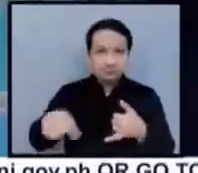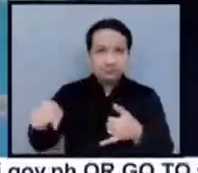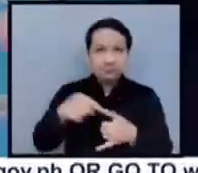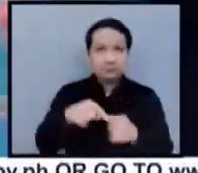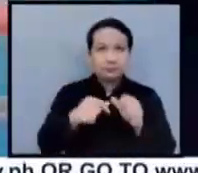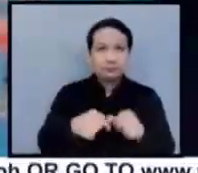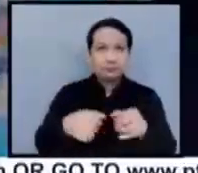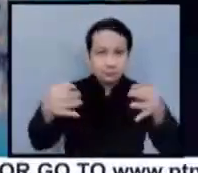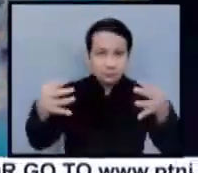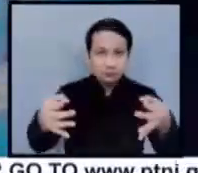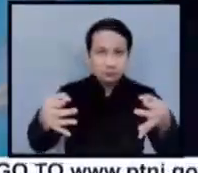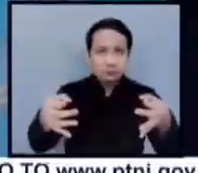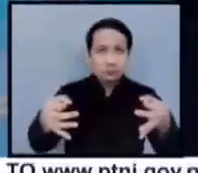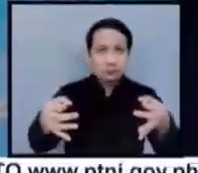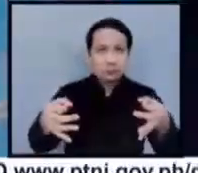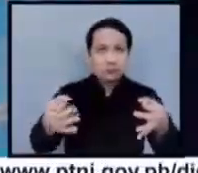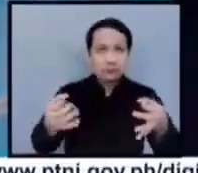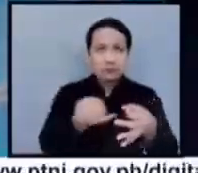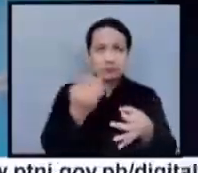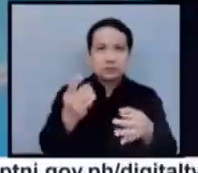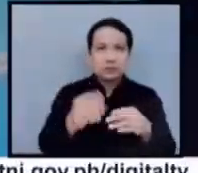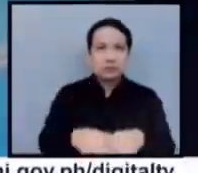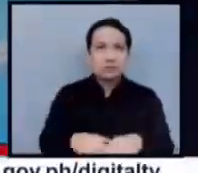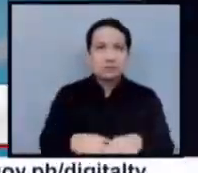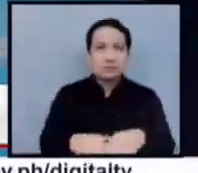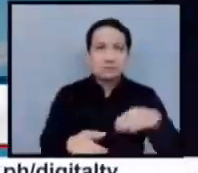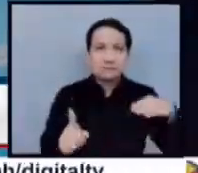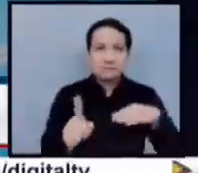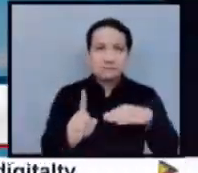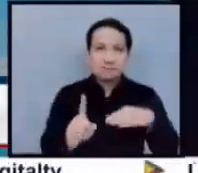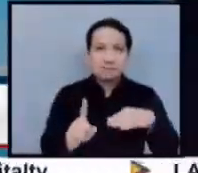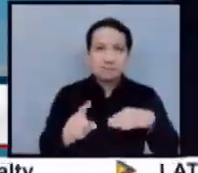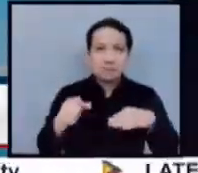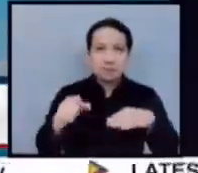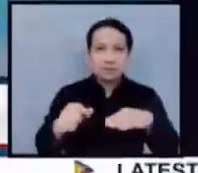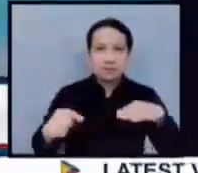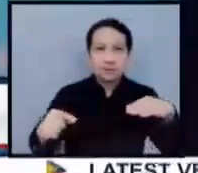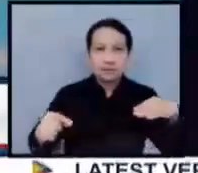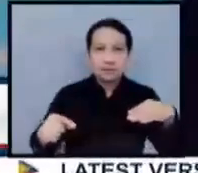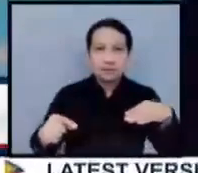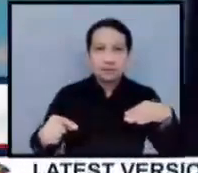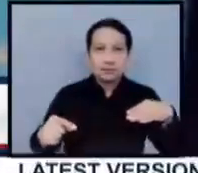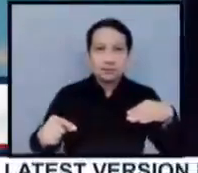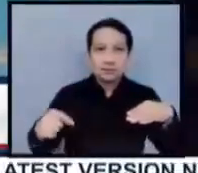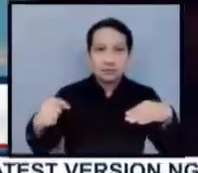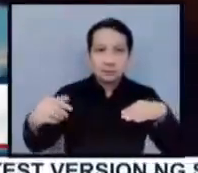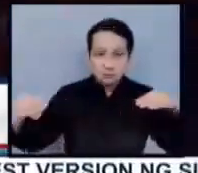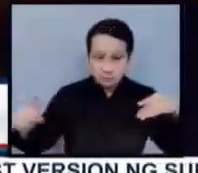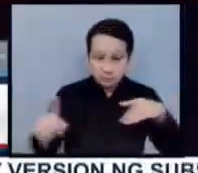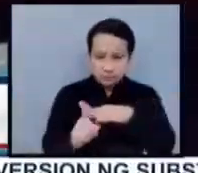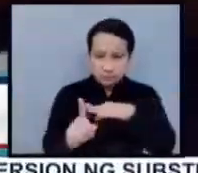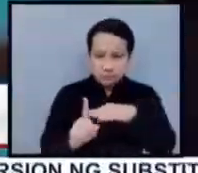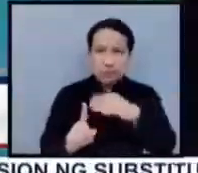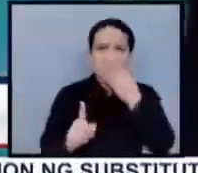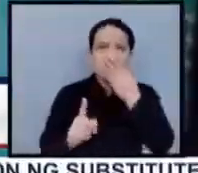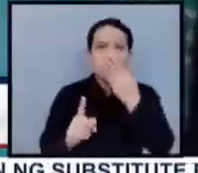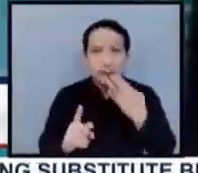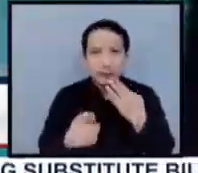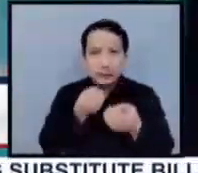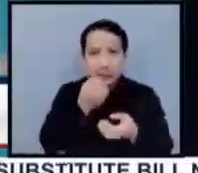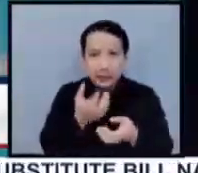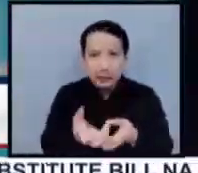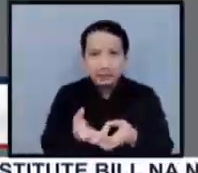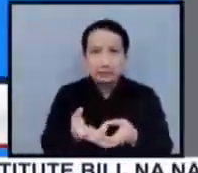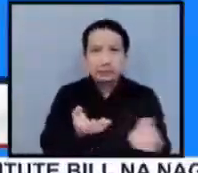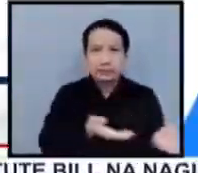court. Ngunit ilang saglit lang, sumulpot ang isang e-trike at nasagasaan ng isang bata. Duguan ang ilong nito at nagsuka ng dugo, kaya